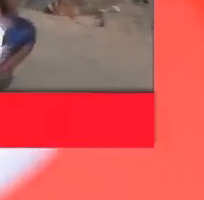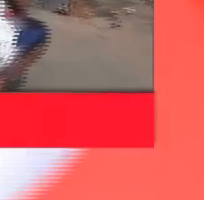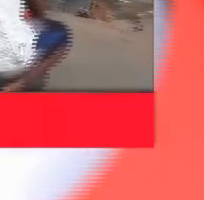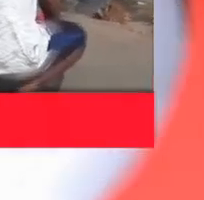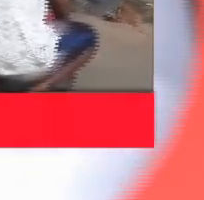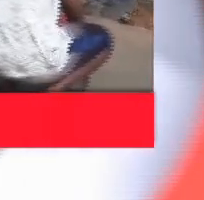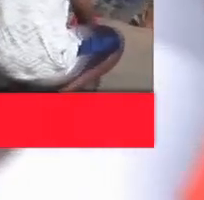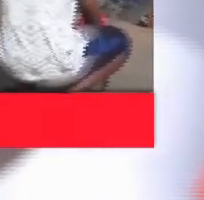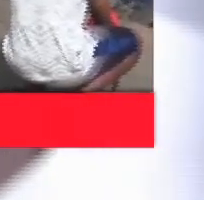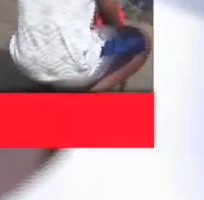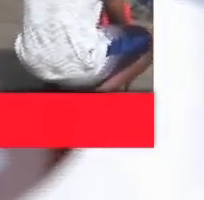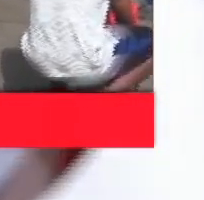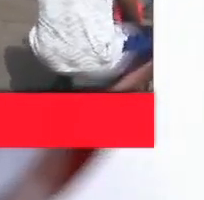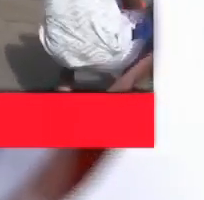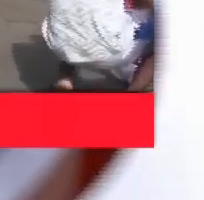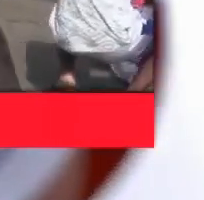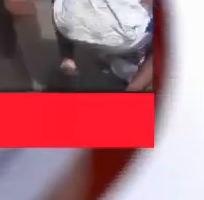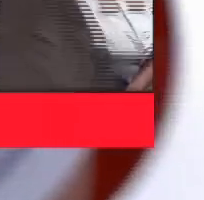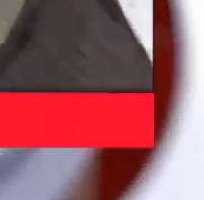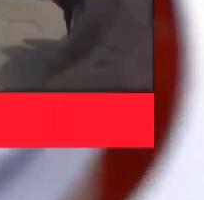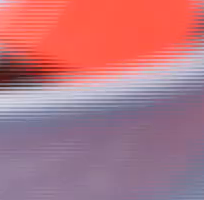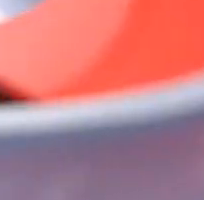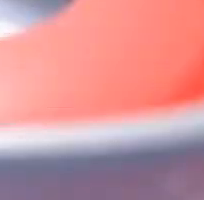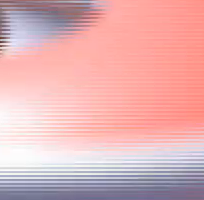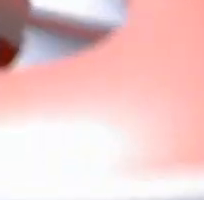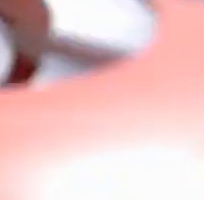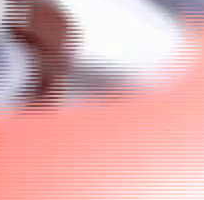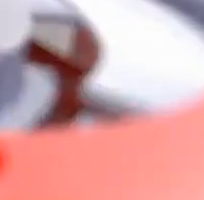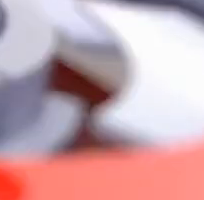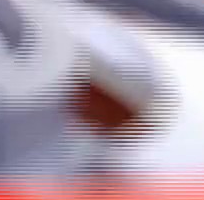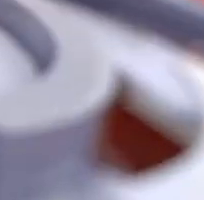amin'ny asabotsy alahady ho an'ny analamanga.